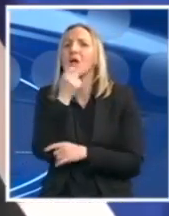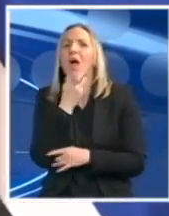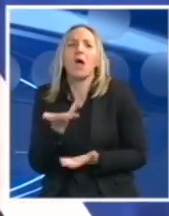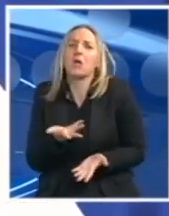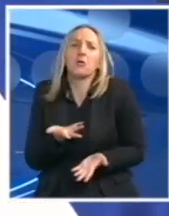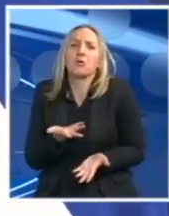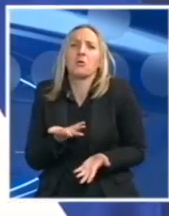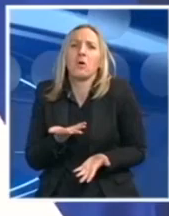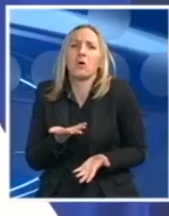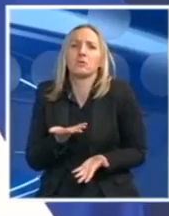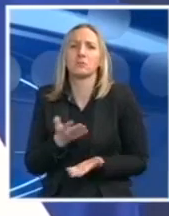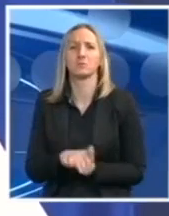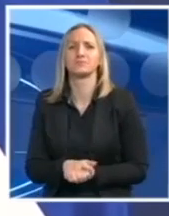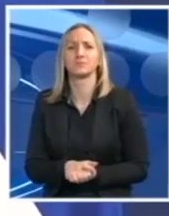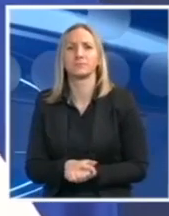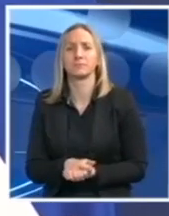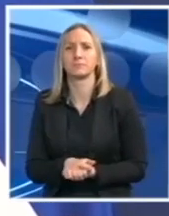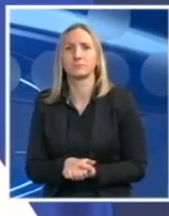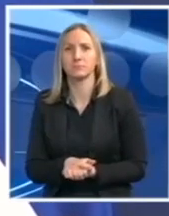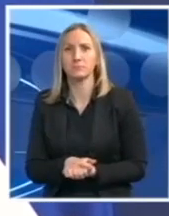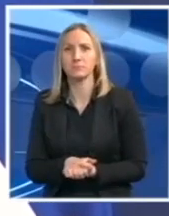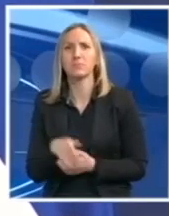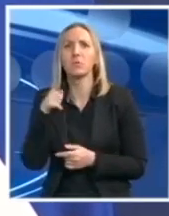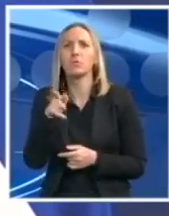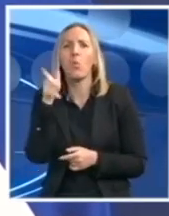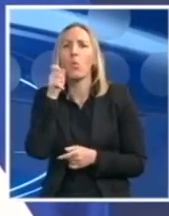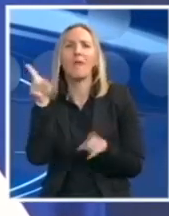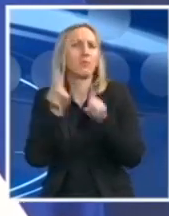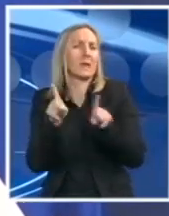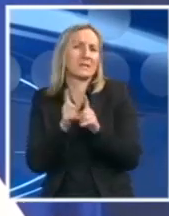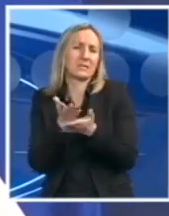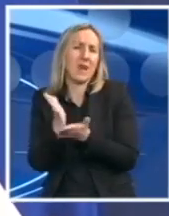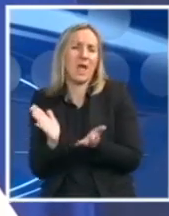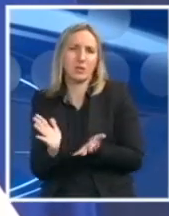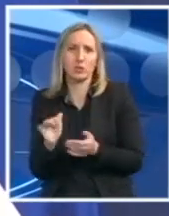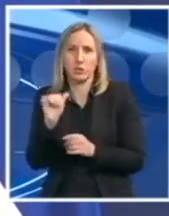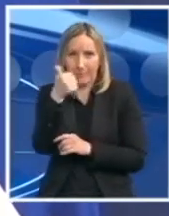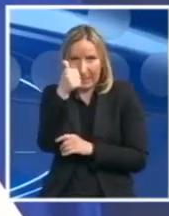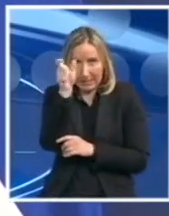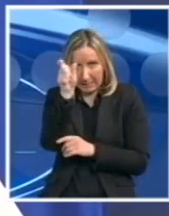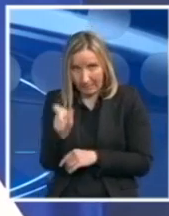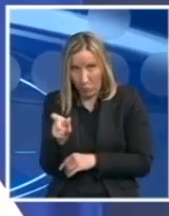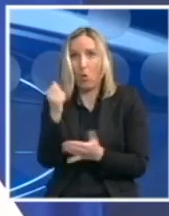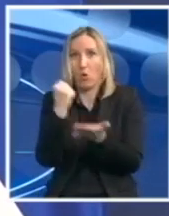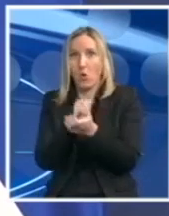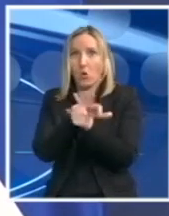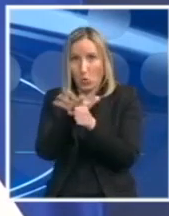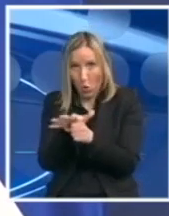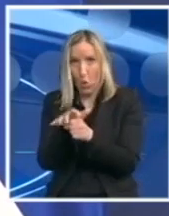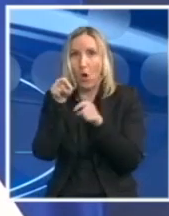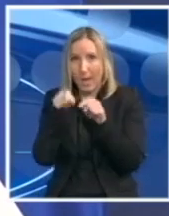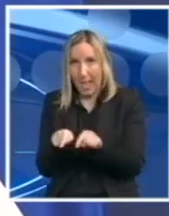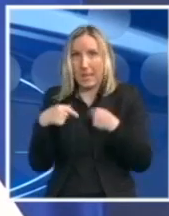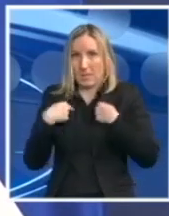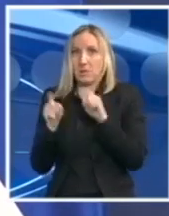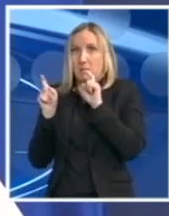uvek izgleda i kreće se na isti način. Znači imamo prvi slučaj koji unese infekciju